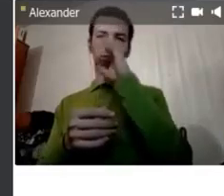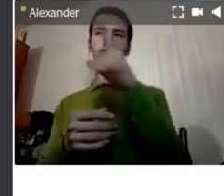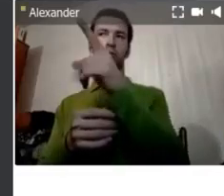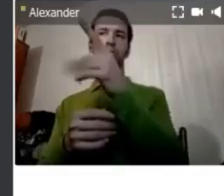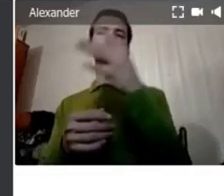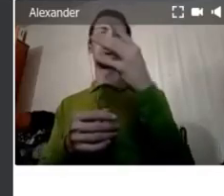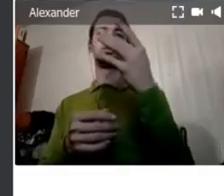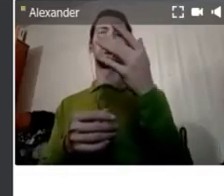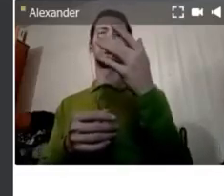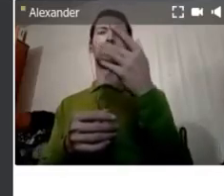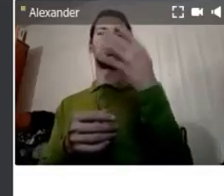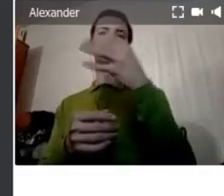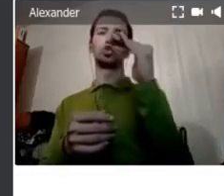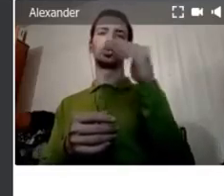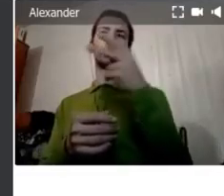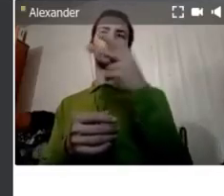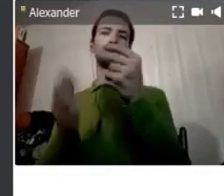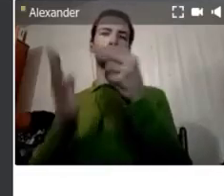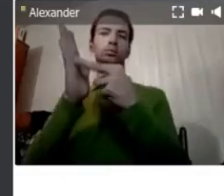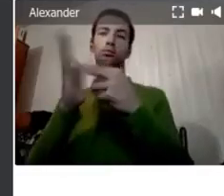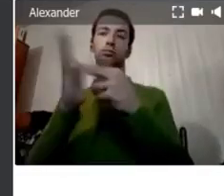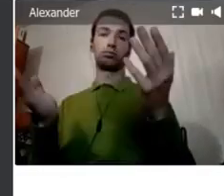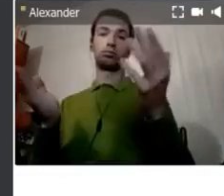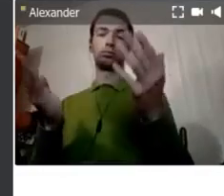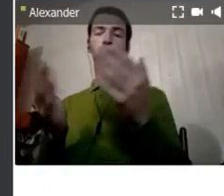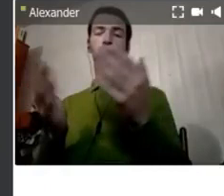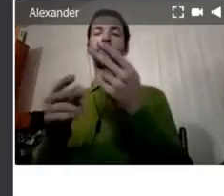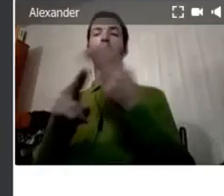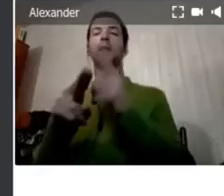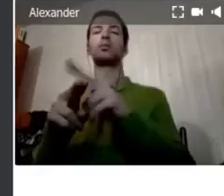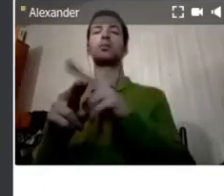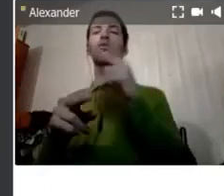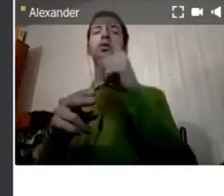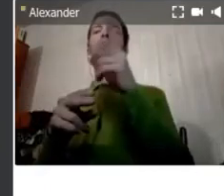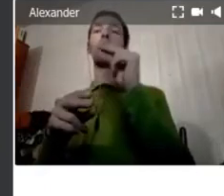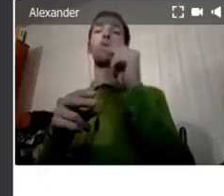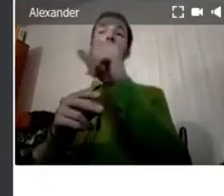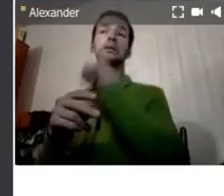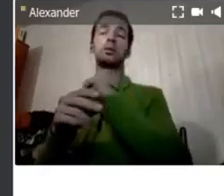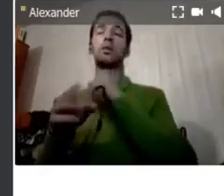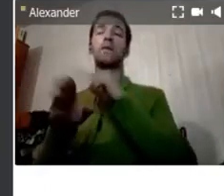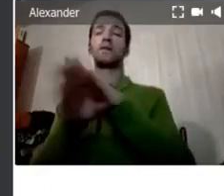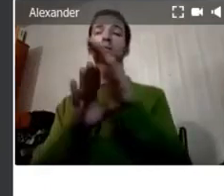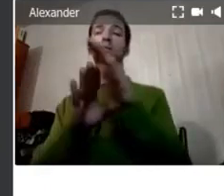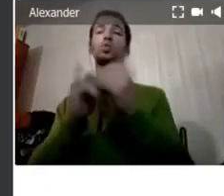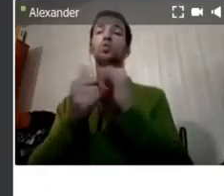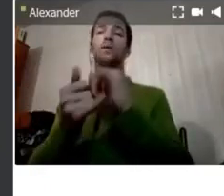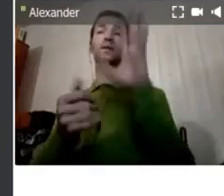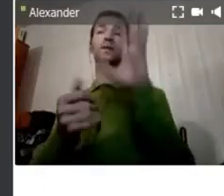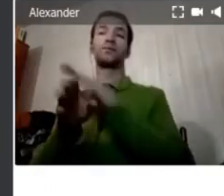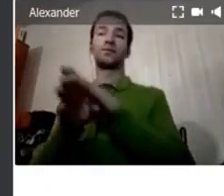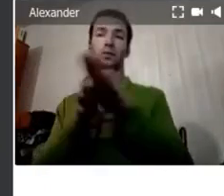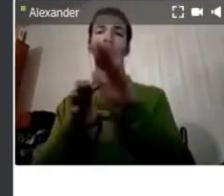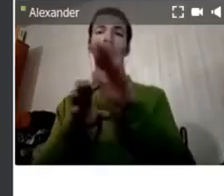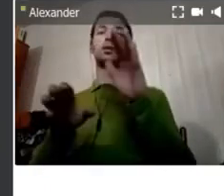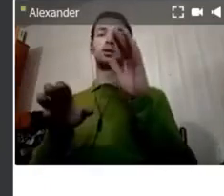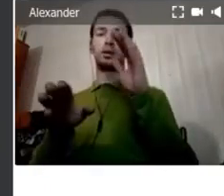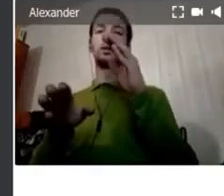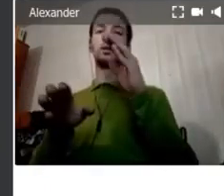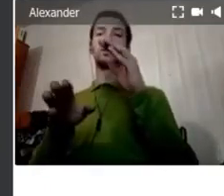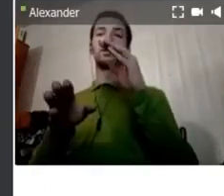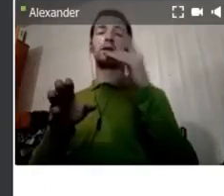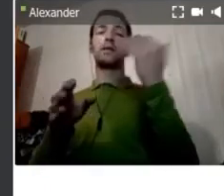структура, чем больше появляется у вас лидеров, тем быстрее они закрываются, падают к вам в таблицы. То есть, ну, проще